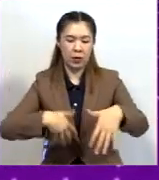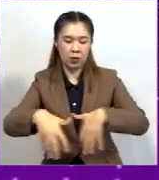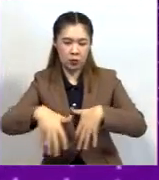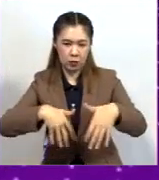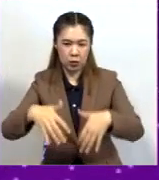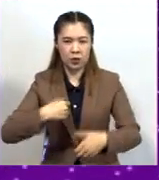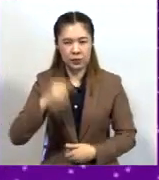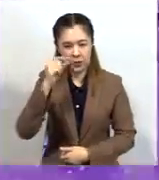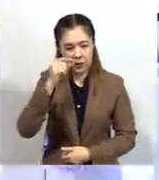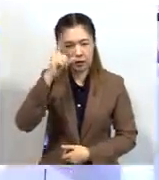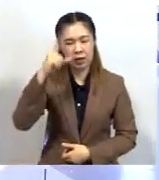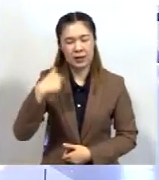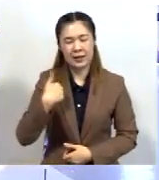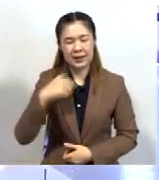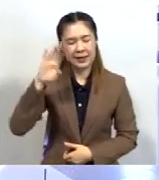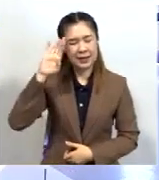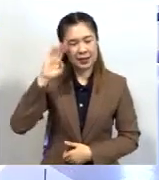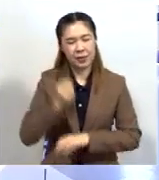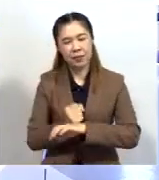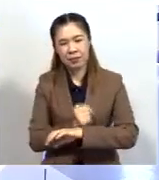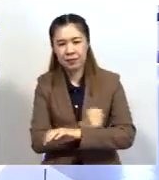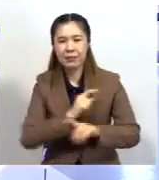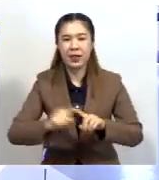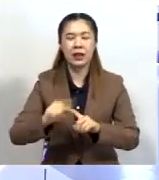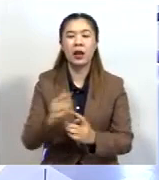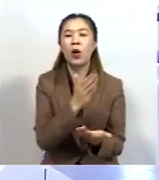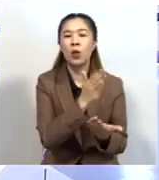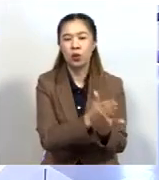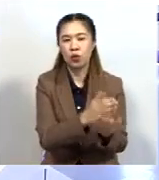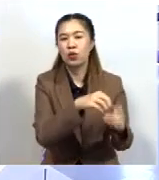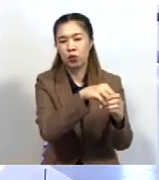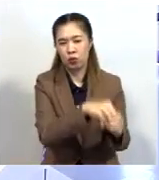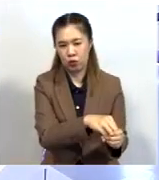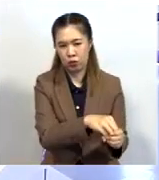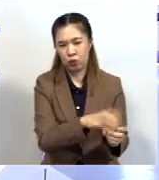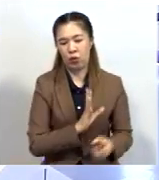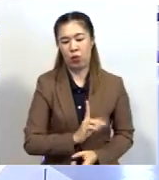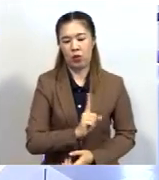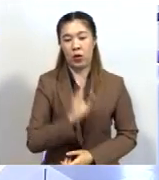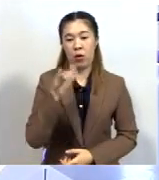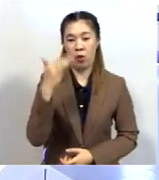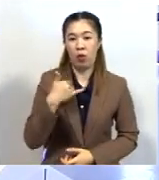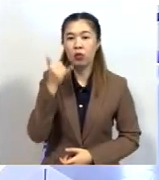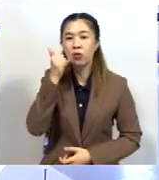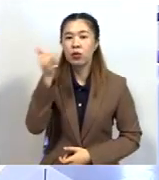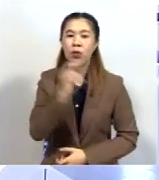ตื่นมาอาจจะรู้สึกไม่สบายตัวเนี่ยถ้าเป็นไปได้ก็อยากจะให้หยุดอยู่คนเดียวไปก่อนนะคะแล้วก็ลองโทรปรึกษา